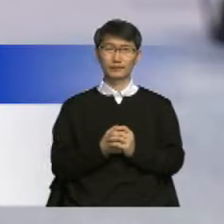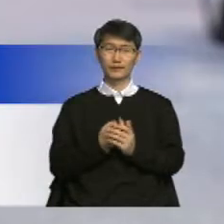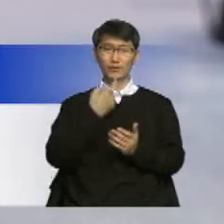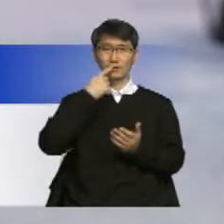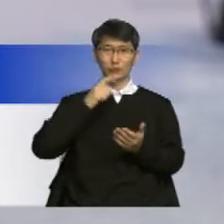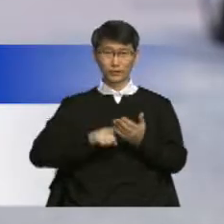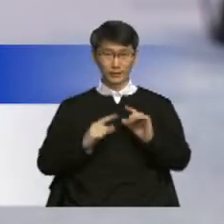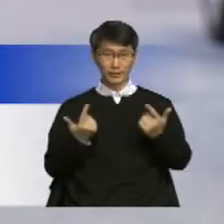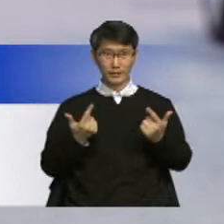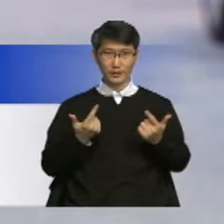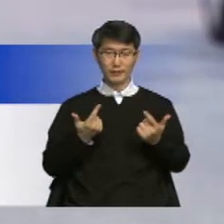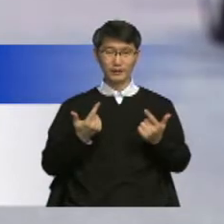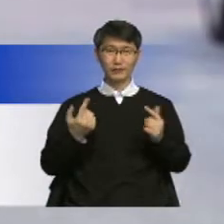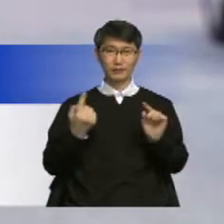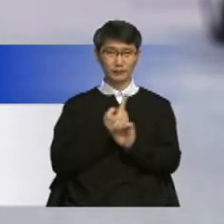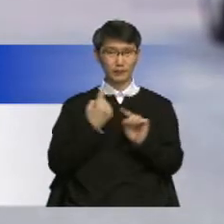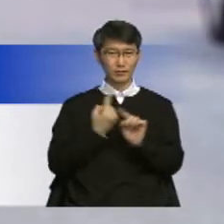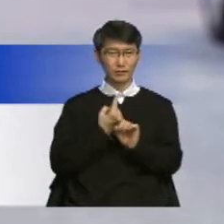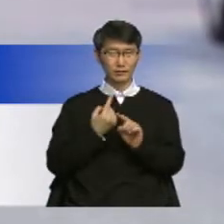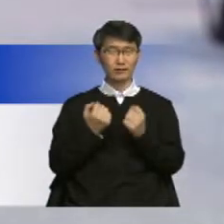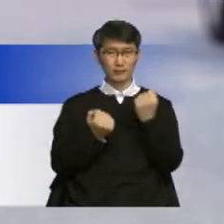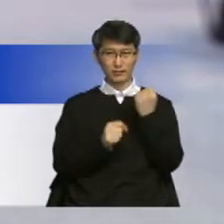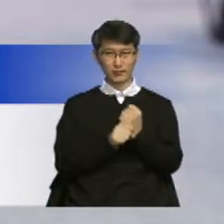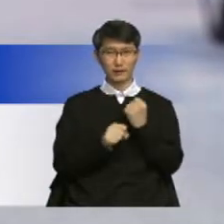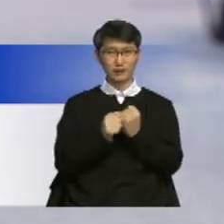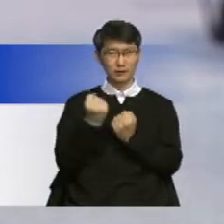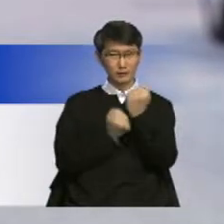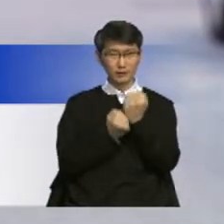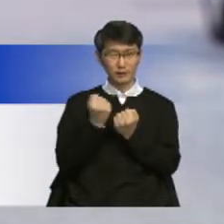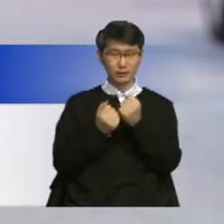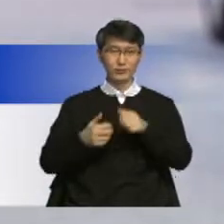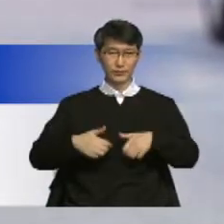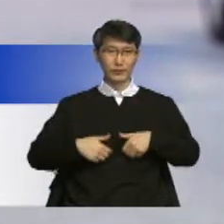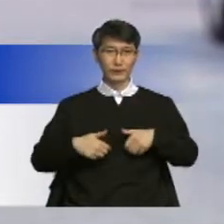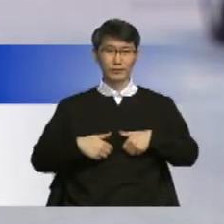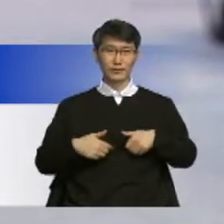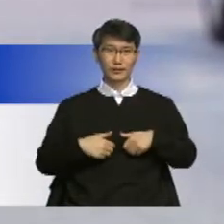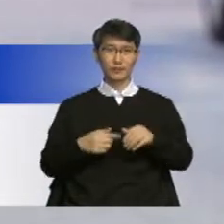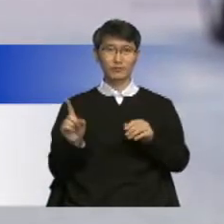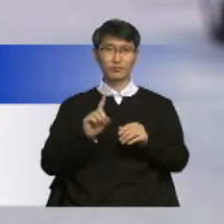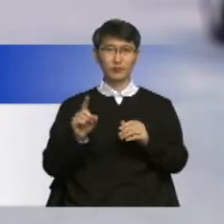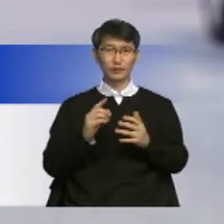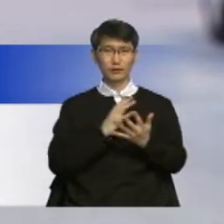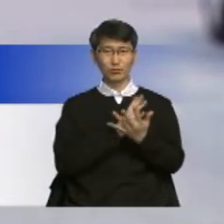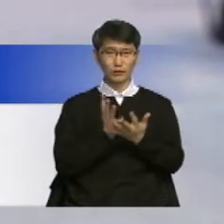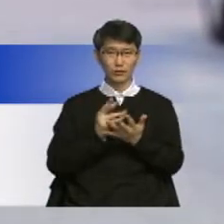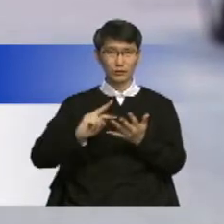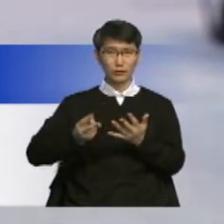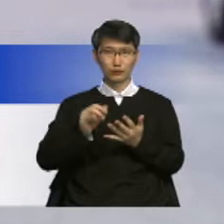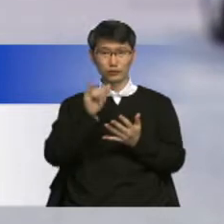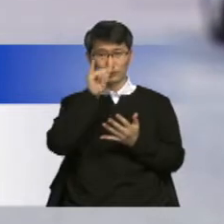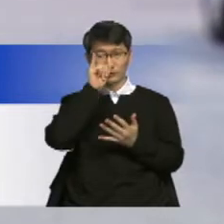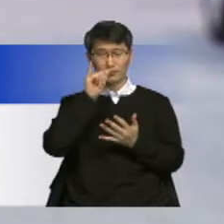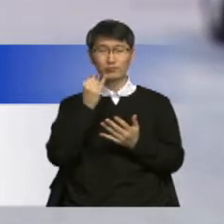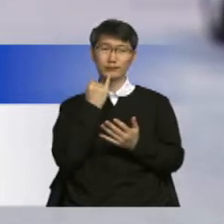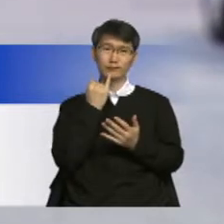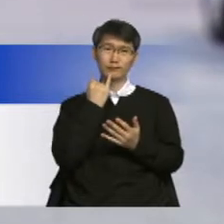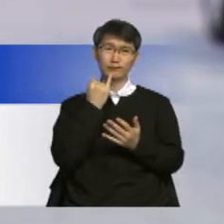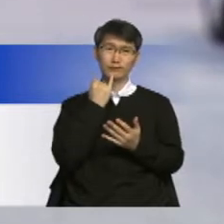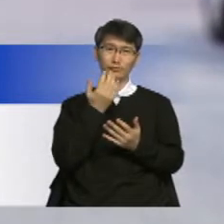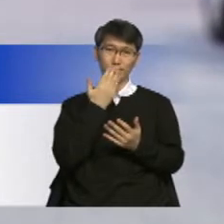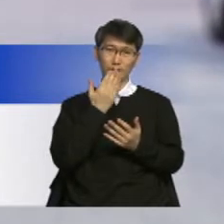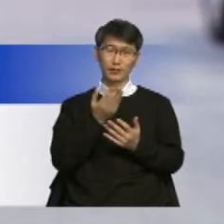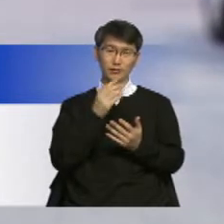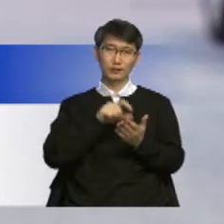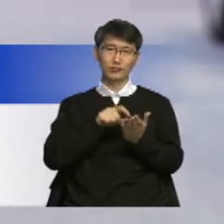않겠지만 변화 되게끔 만들어야 되고 설득을 시켜서 또 뭐 업종도 바꿀 수 있음 바꿔서 할 수